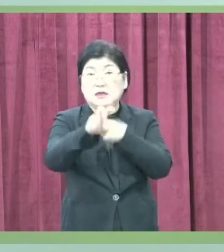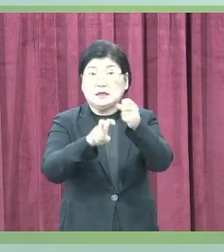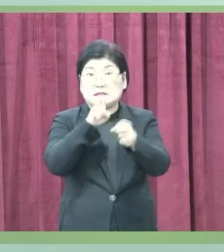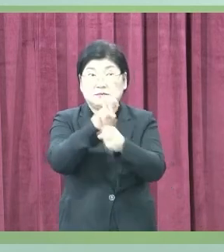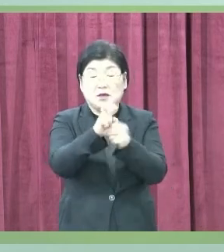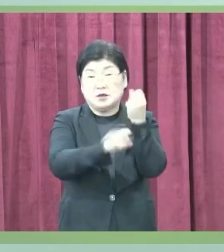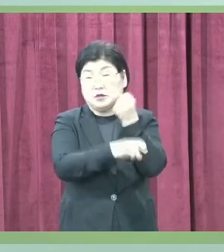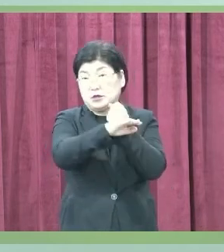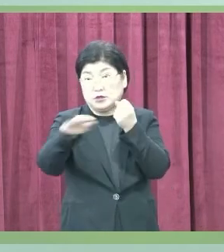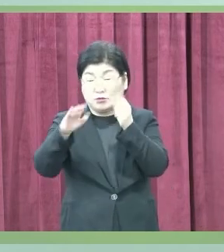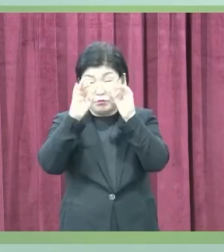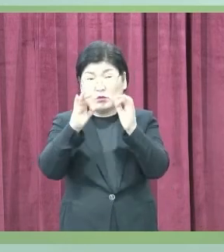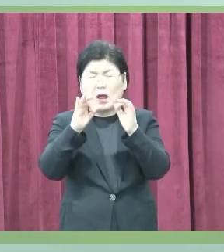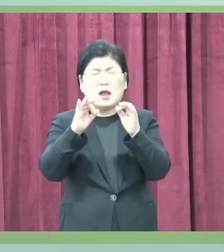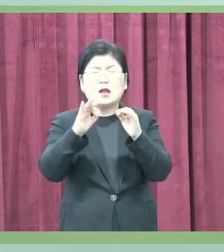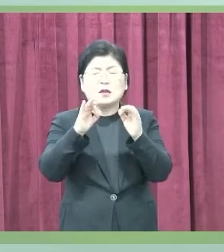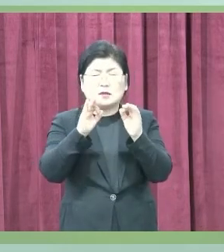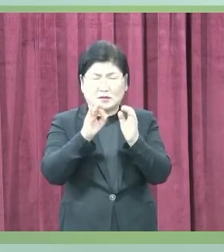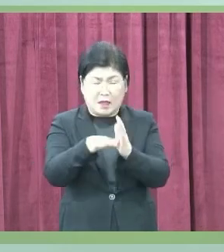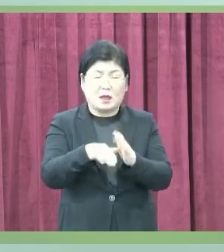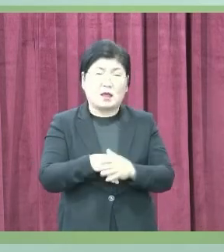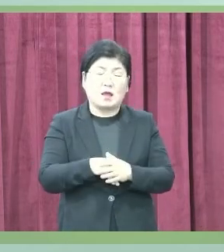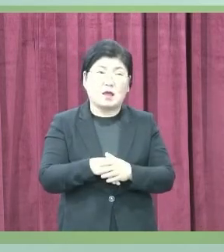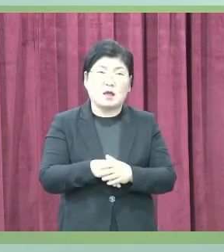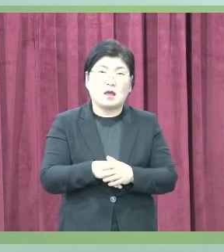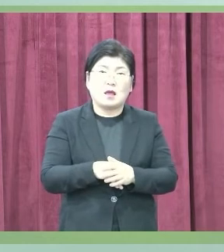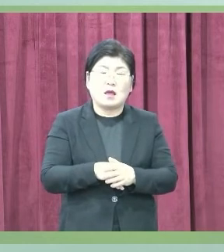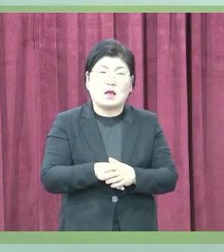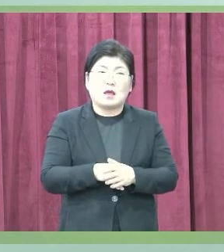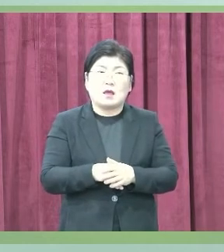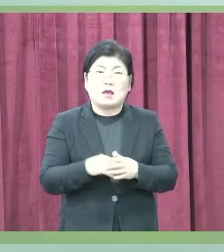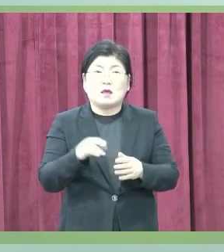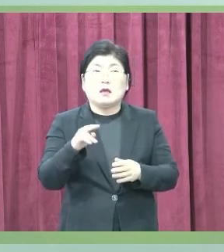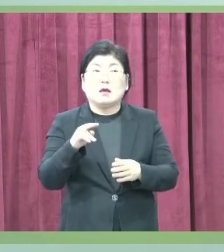20년 기준으로 보면 20년에 78,800명이 돌아가셨어요. 그래서